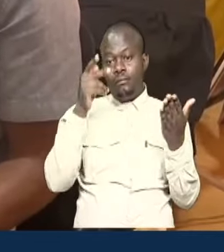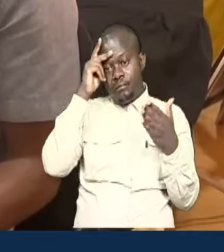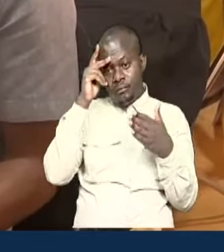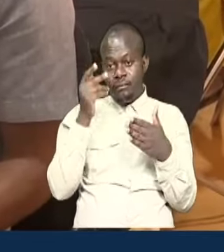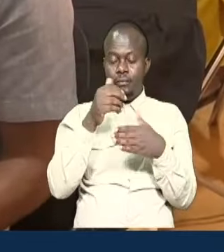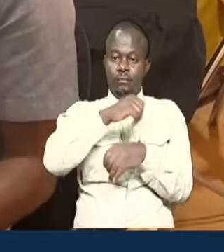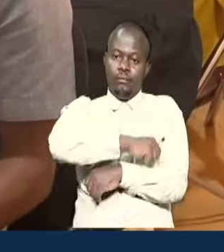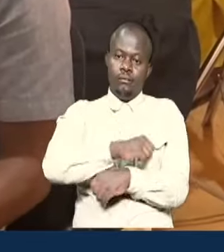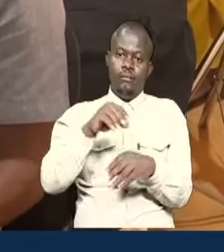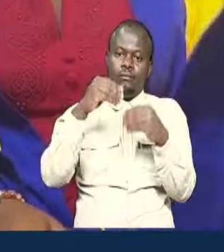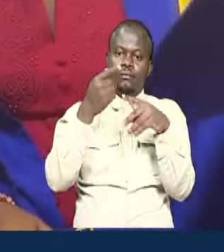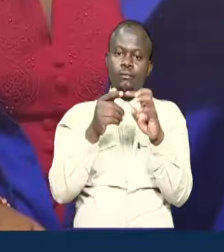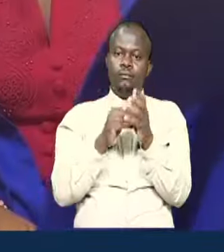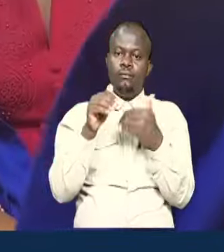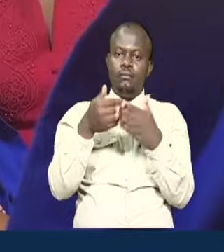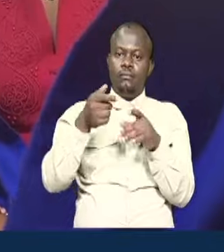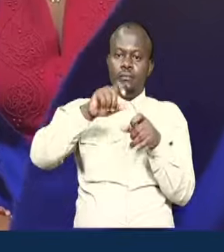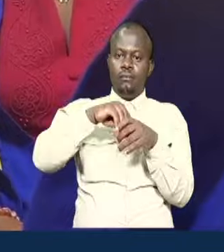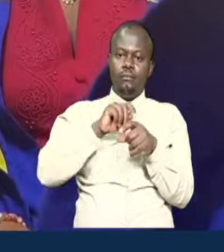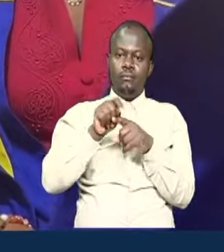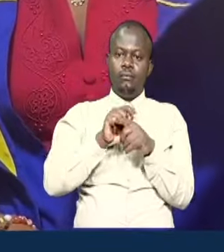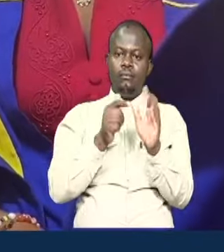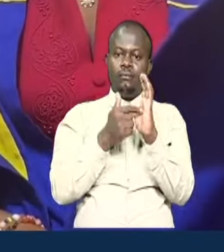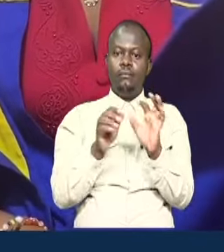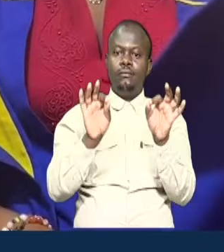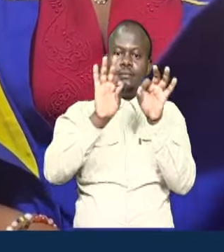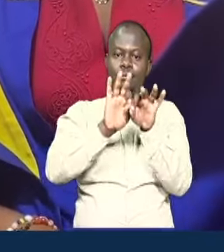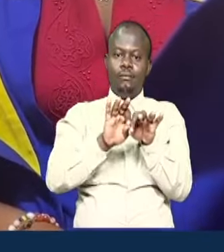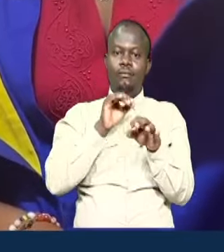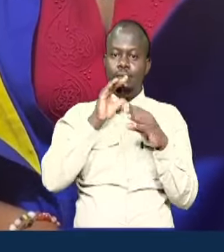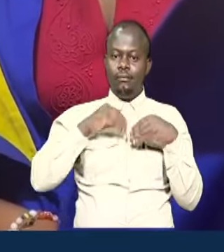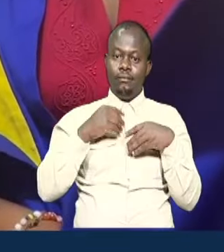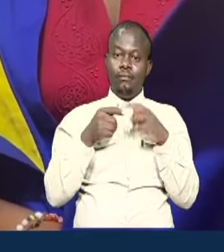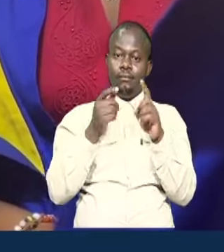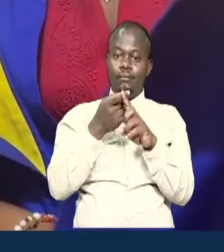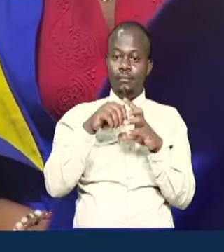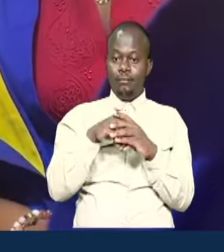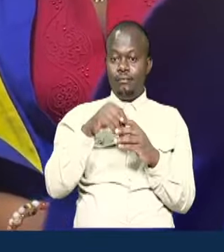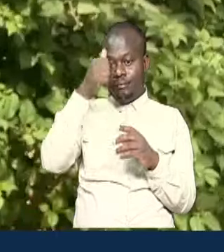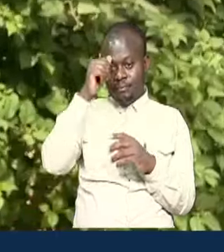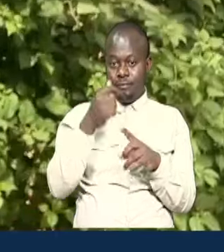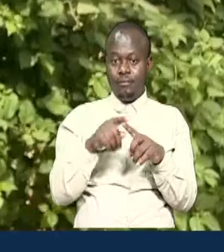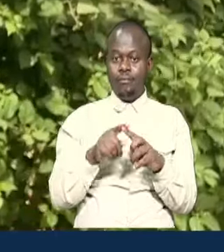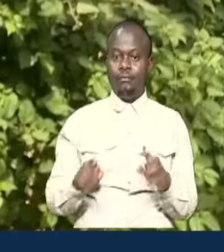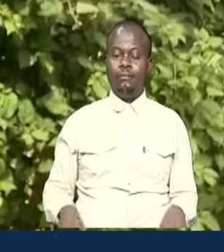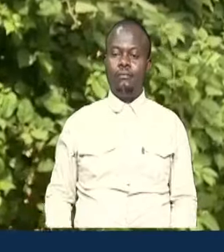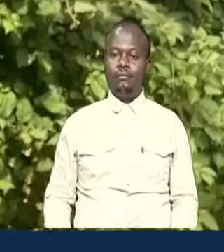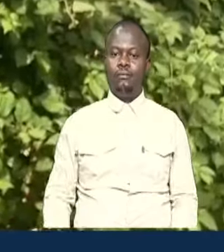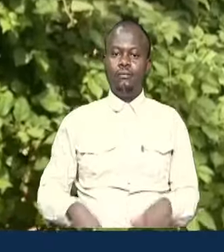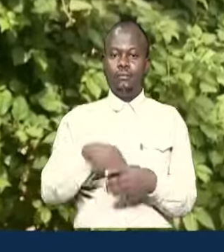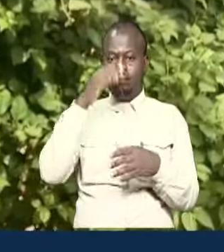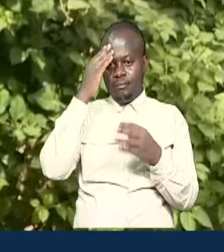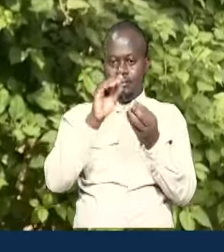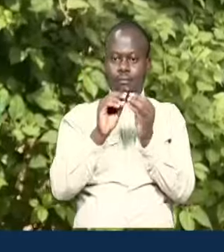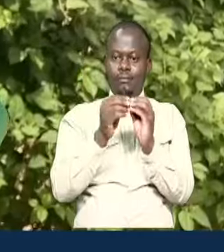banyeshuri bahawe, haniyongeraho no gutozwa indangagaciro na kirazira, ndetse bakaba bahakuye n'impano zitandukanye. Kumenya imibare,